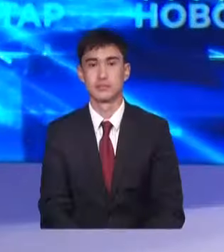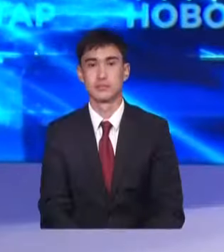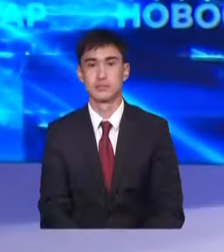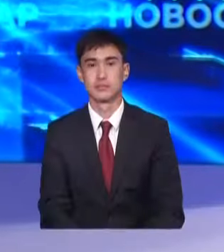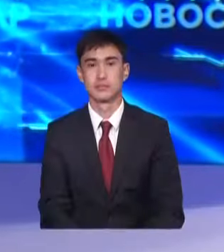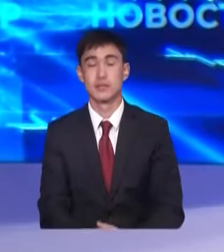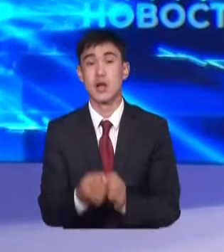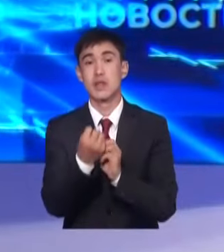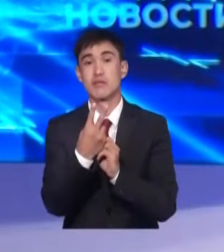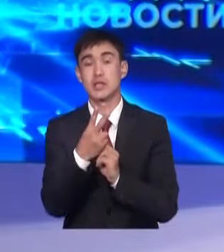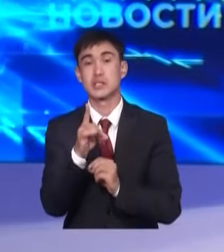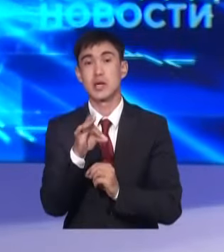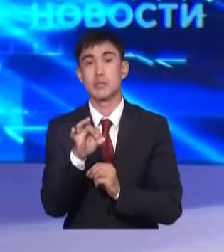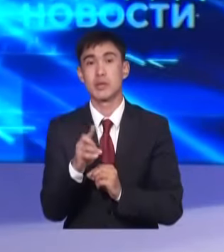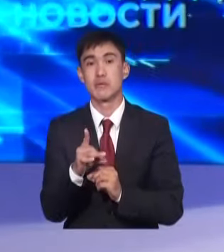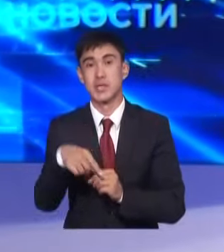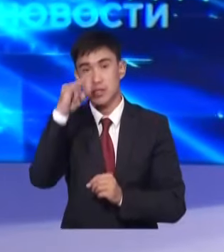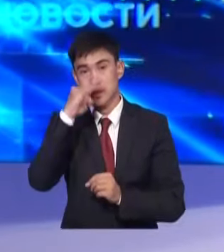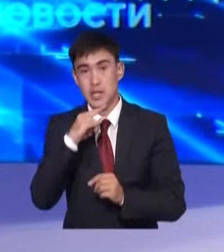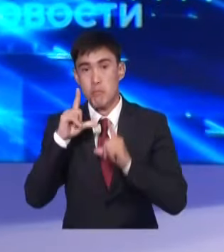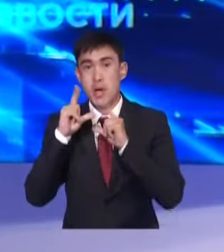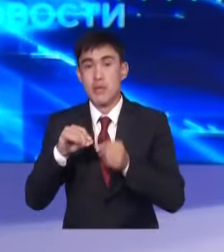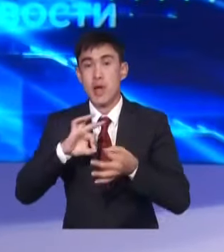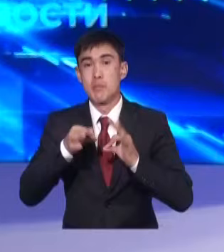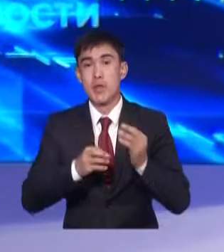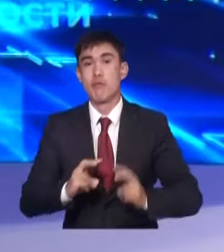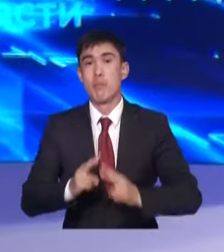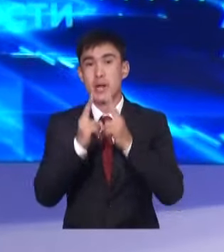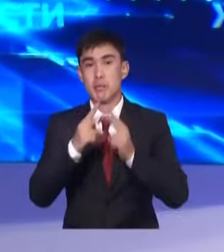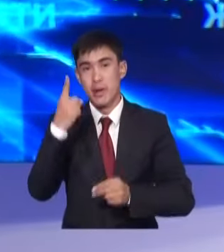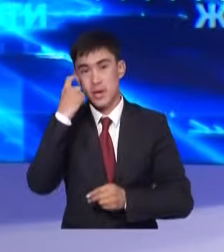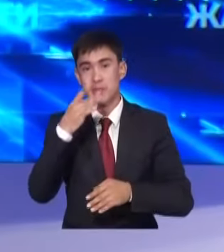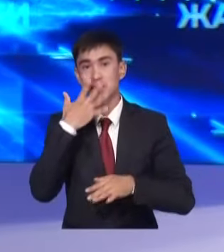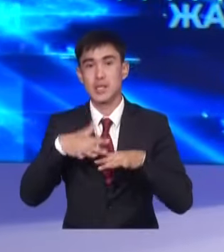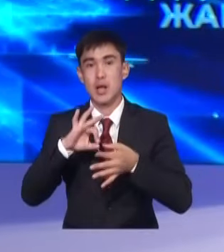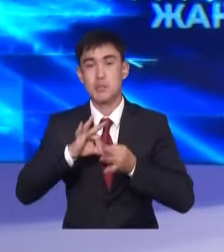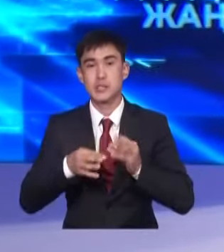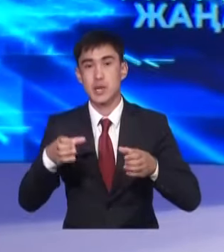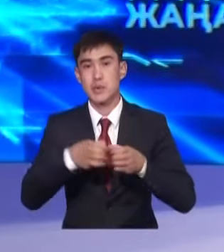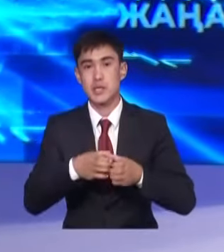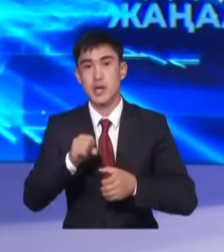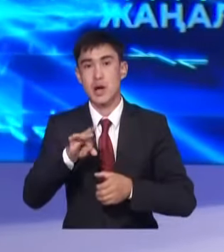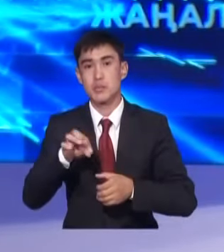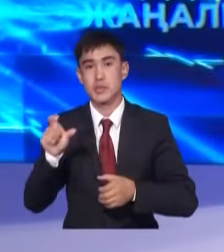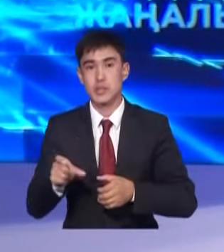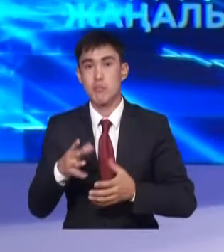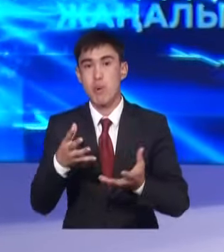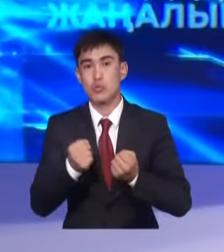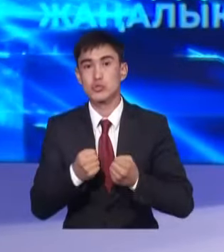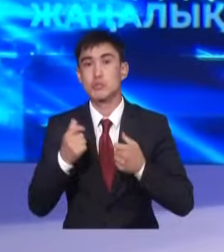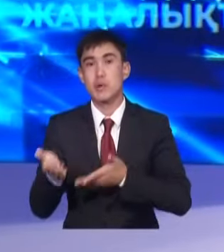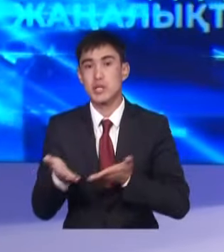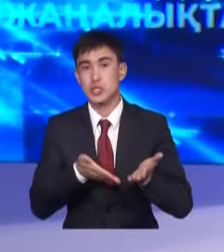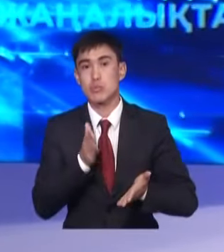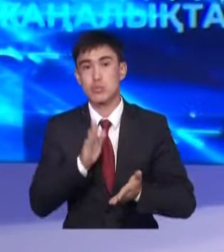интернет-ресурсов 12 арбитров из Казахстана поедут на Олимпиаду в Париж по данным национального Олимпийского комитета арбитры